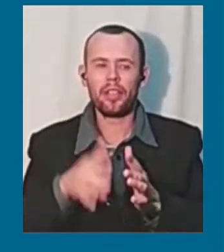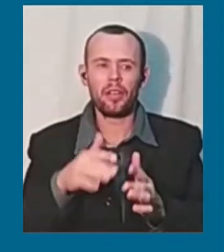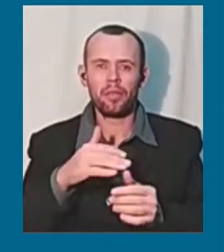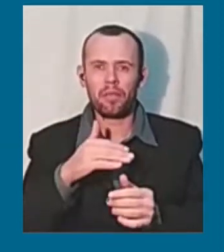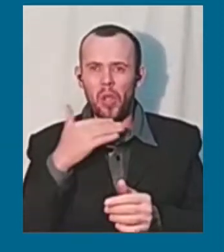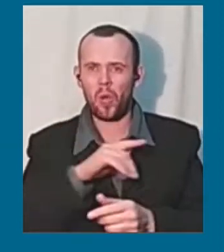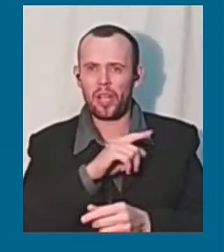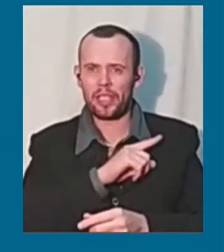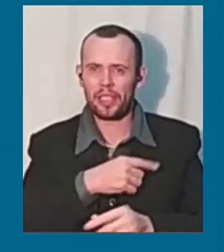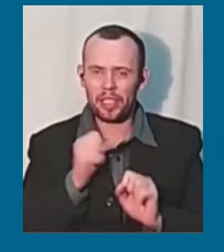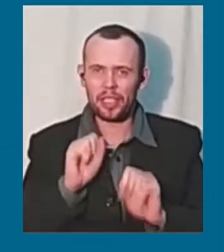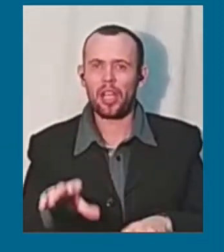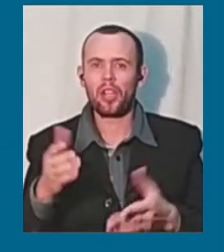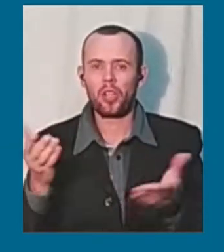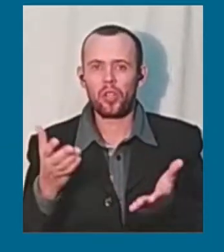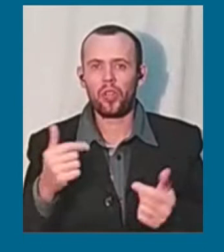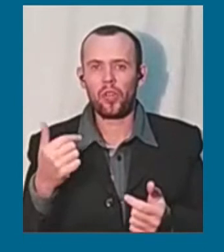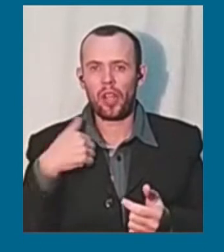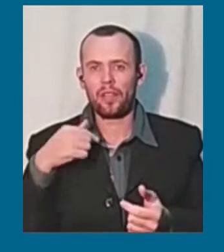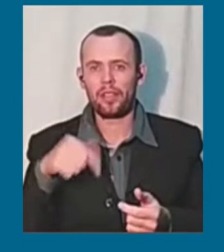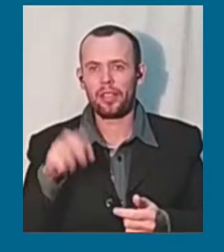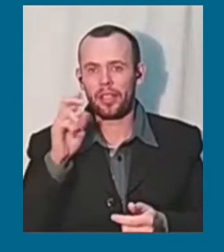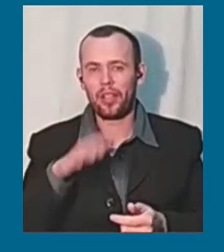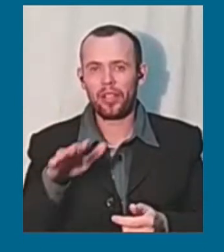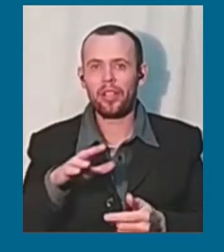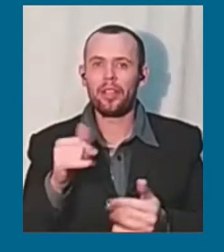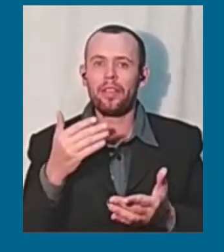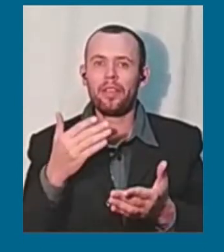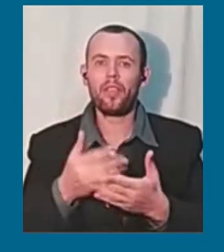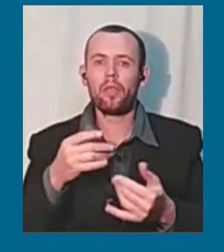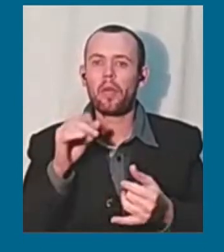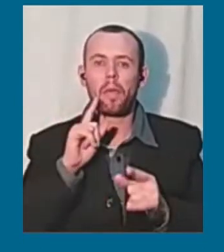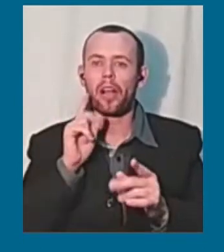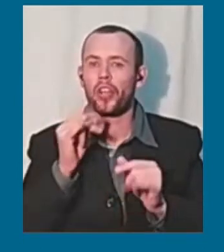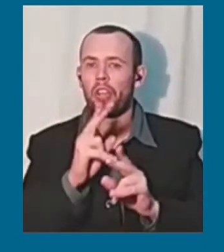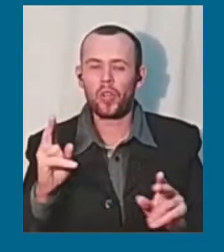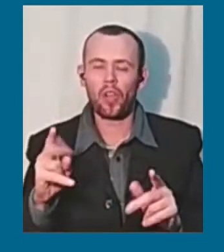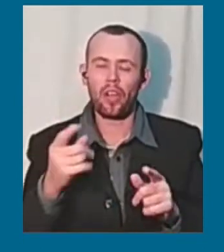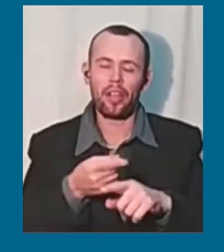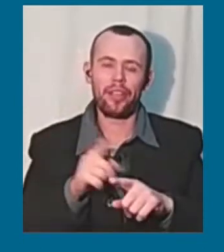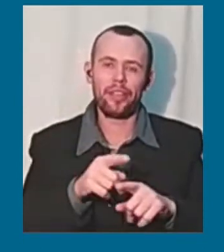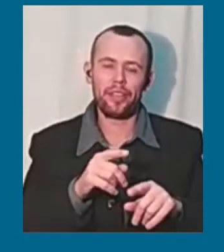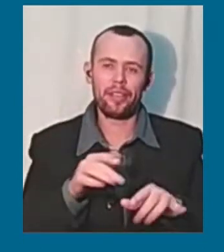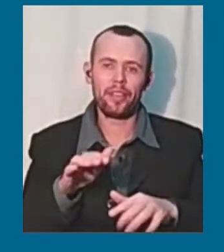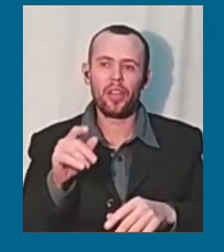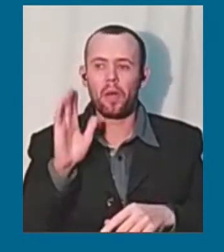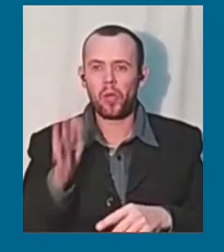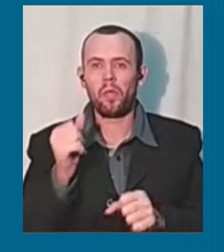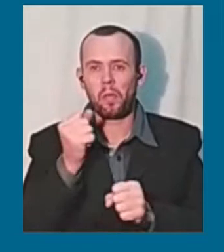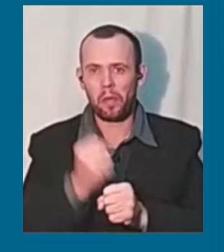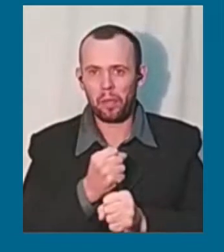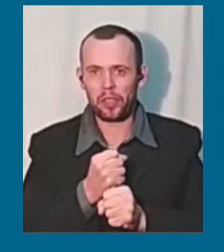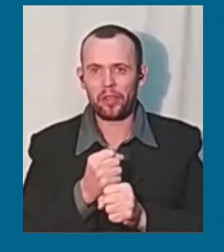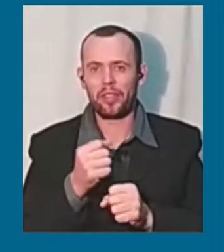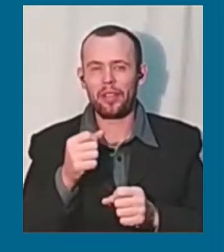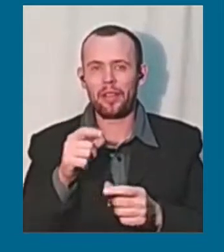на которые наша семья не готова. Мы не фиксировали, полицию не вызывали. Ну, то есть мы пошли простым путем